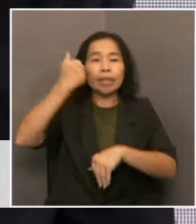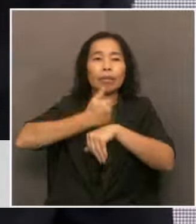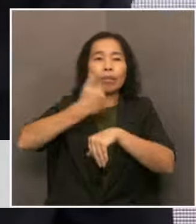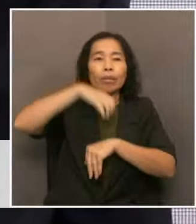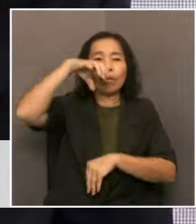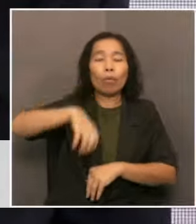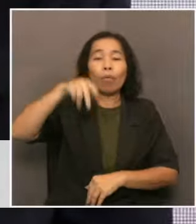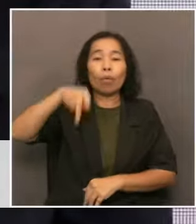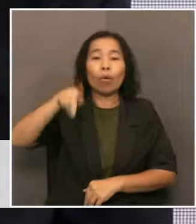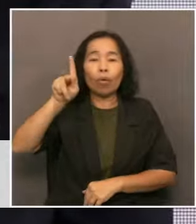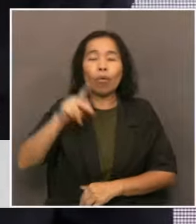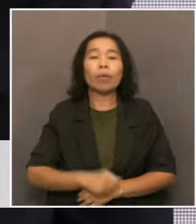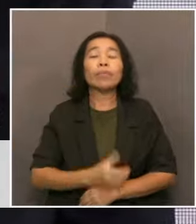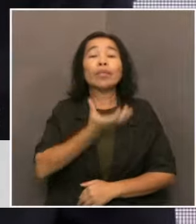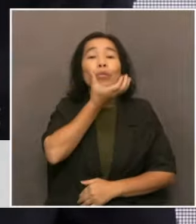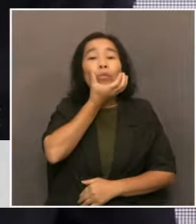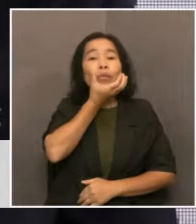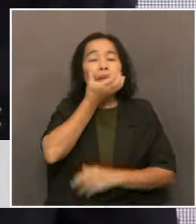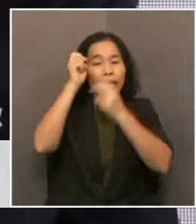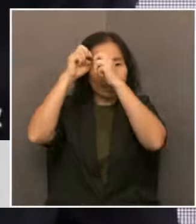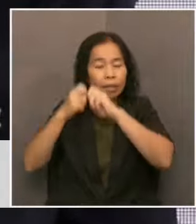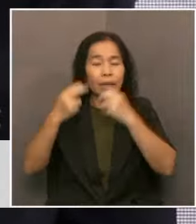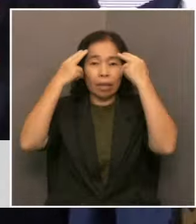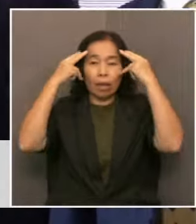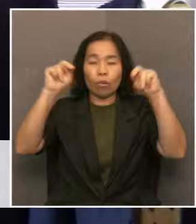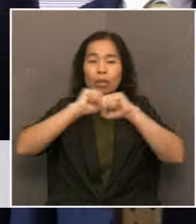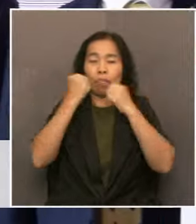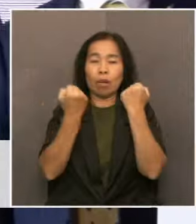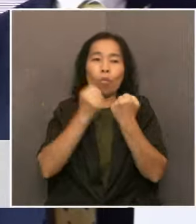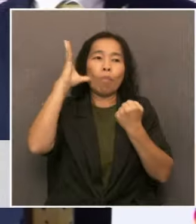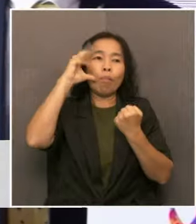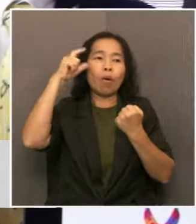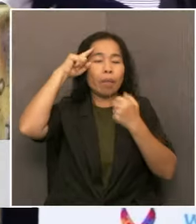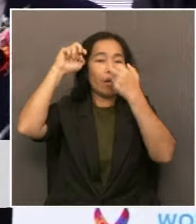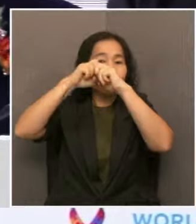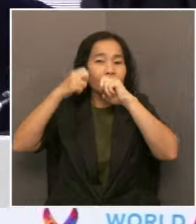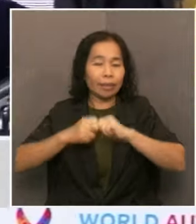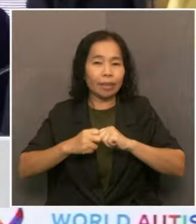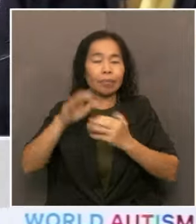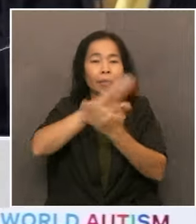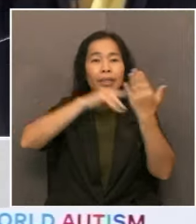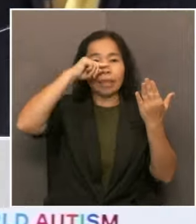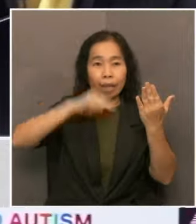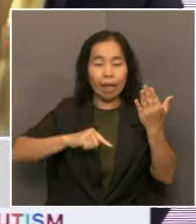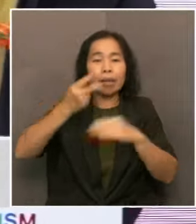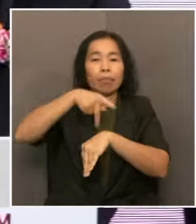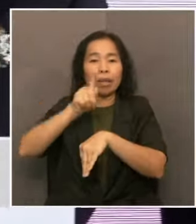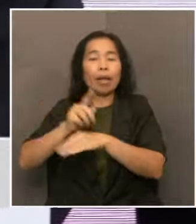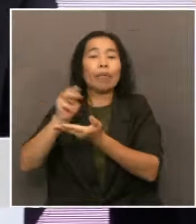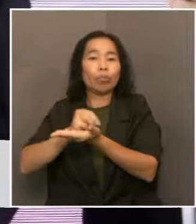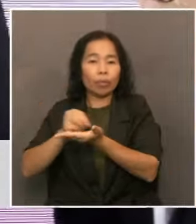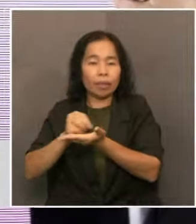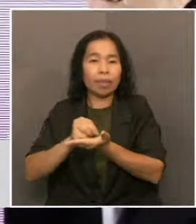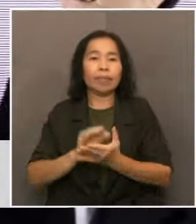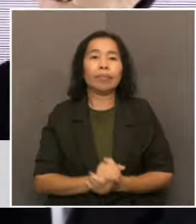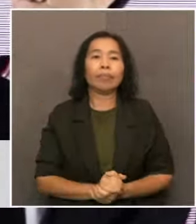พร้อมด้วยนายชูสัจัไทยานนน นายกสมาคมผู้ปกรองบุคคลออรทิสตกไทยและประทานมูลนิธิออรทิสตกไ